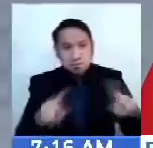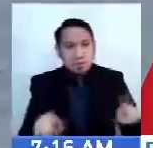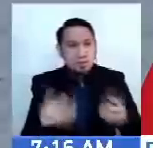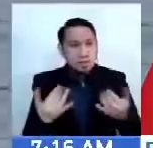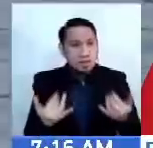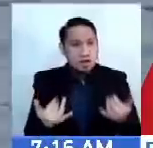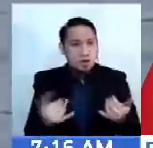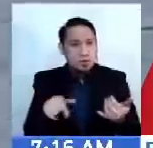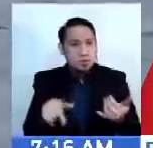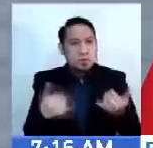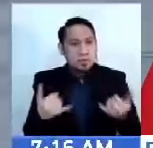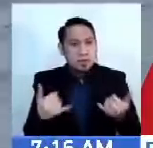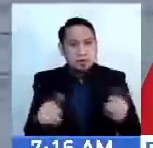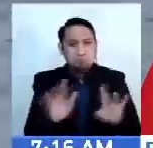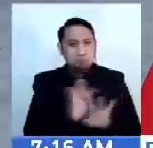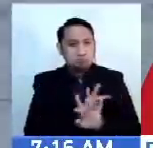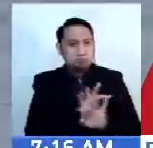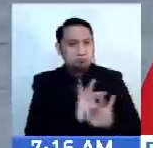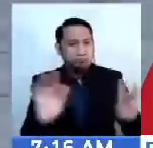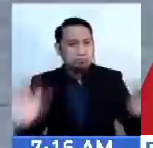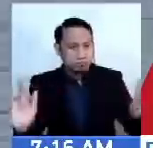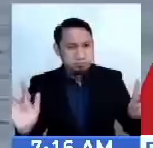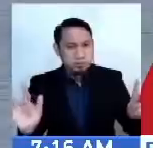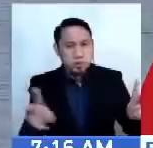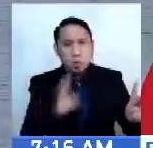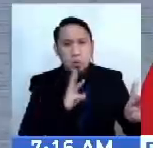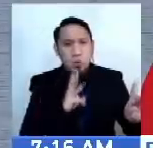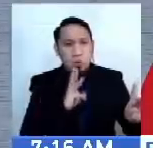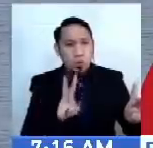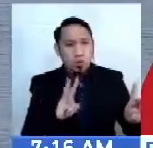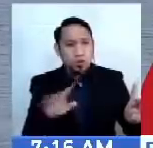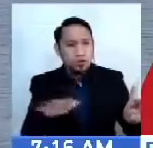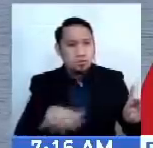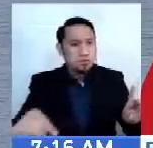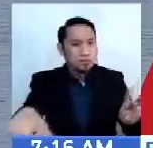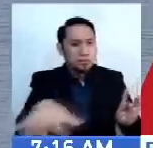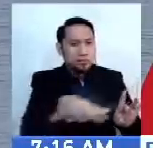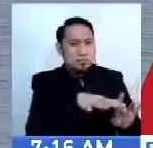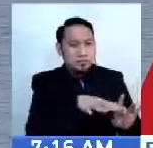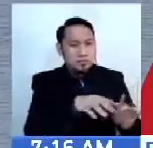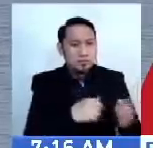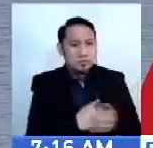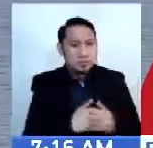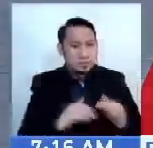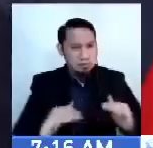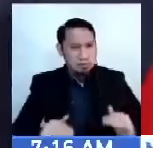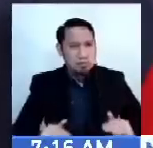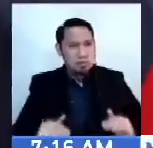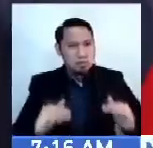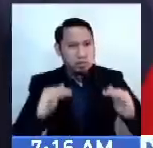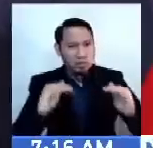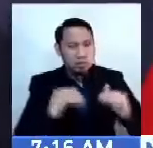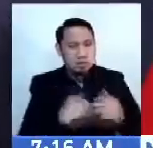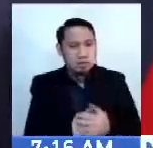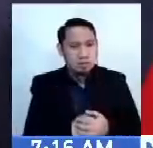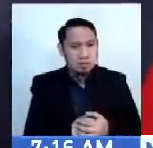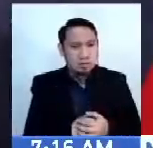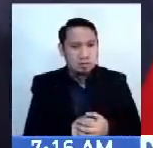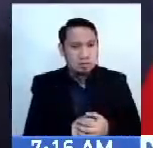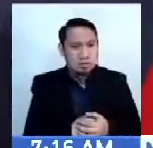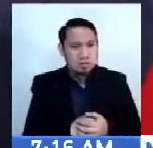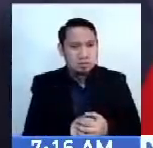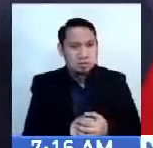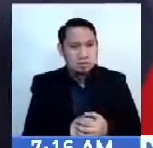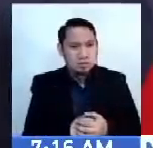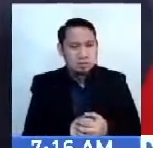up to present wala na. Hindi na tanga wala ng tubig. Eh kung hindi nga ho na itaas at ginagawa yung mega dike, kundi naitaas yung mga